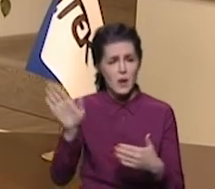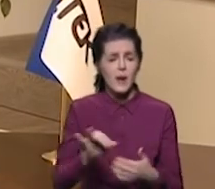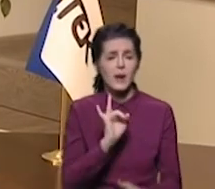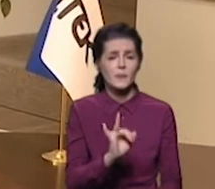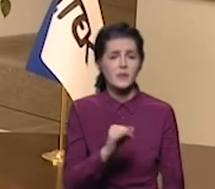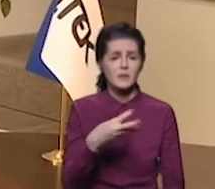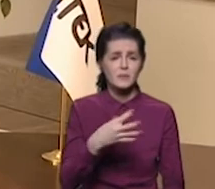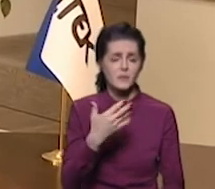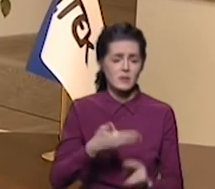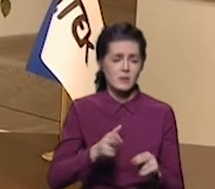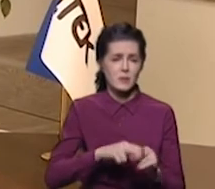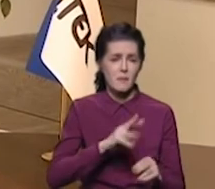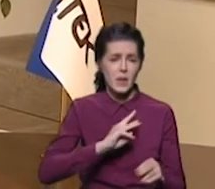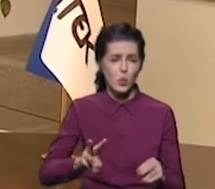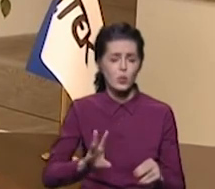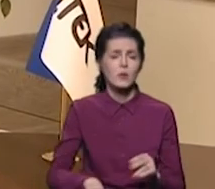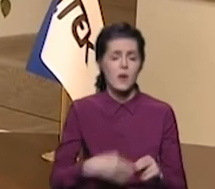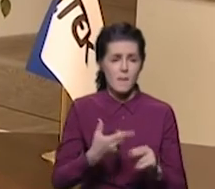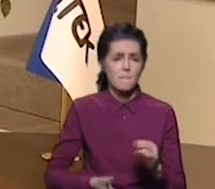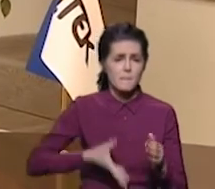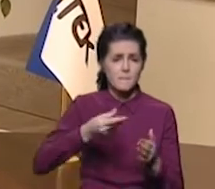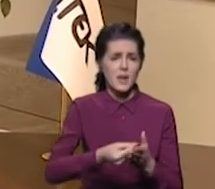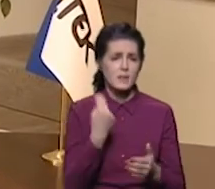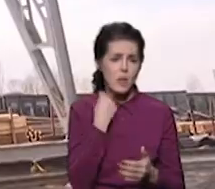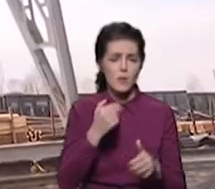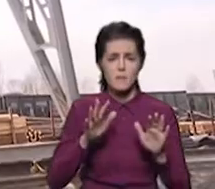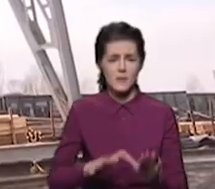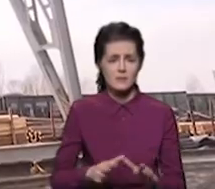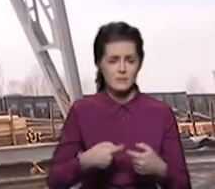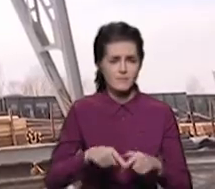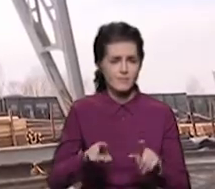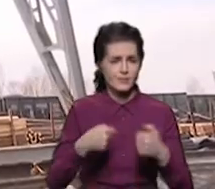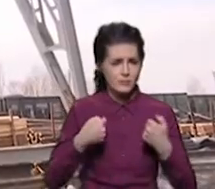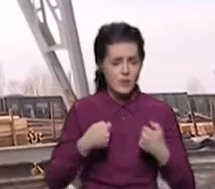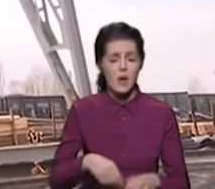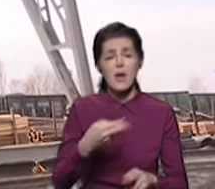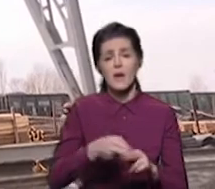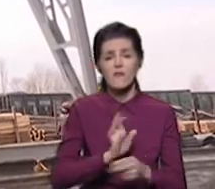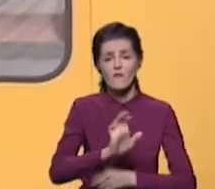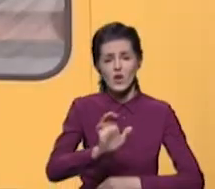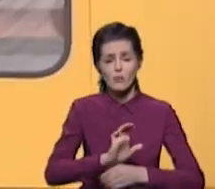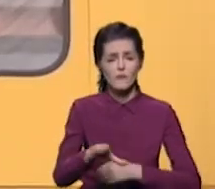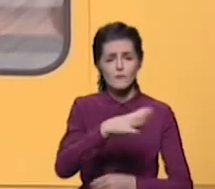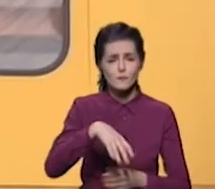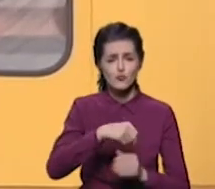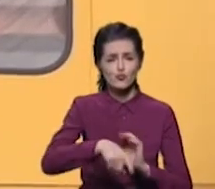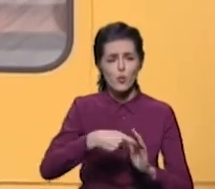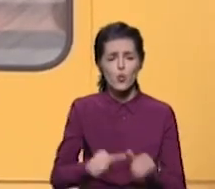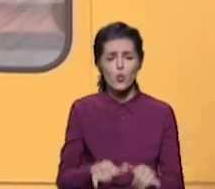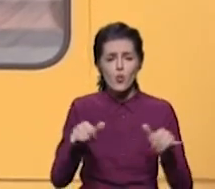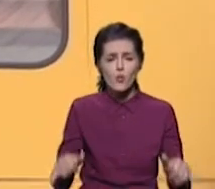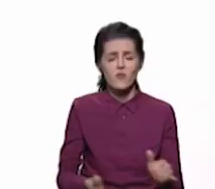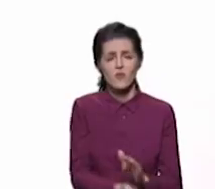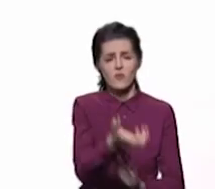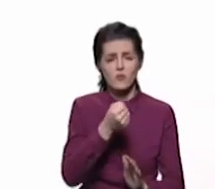53 миллиона это ушли налоги местных громад. Завдяки оновленню виробництва на шахті планують збільшити